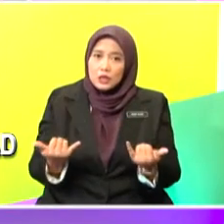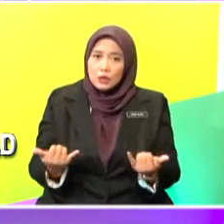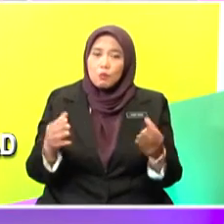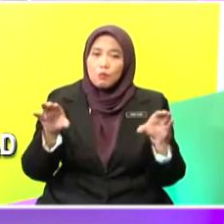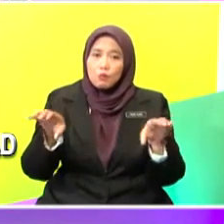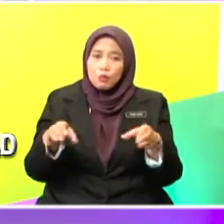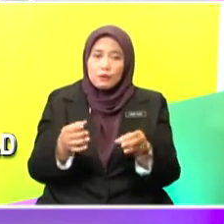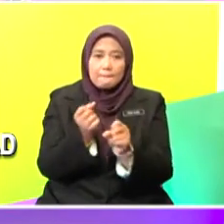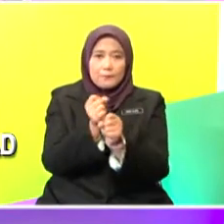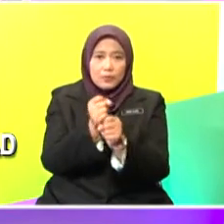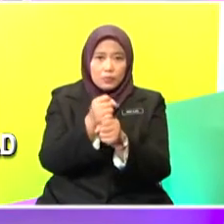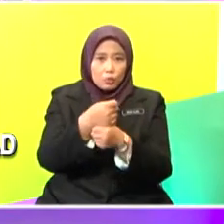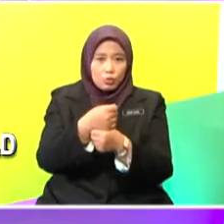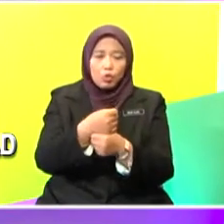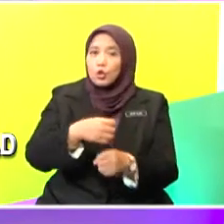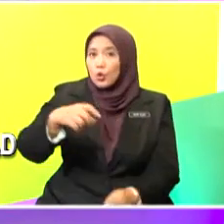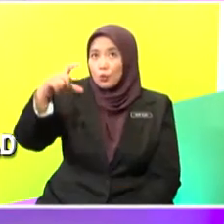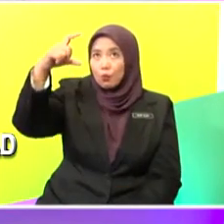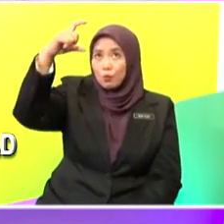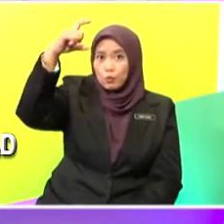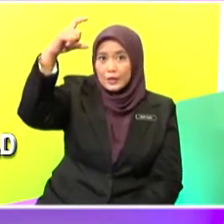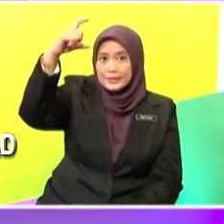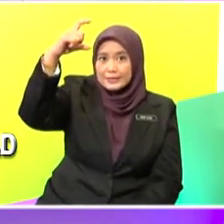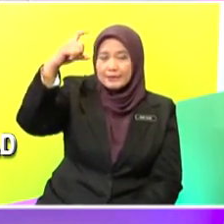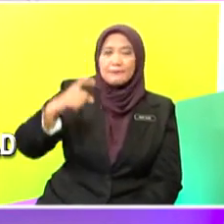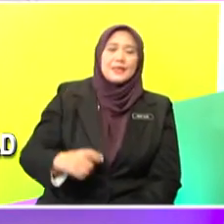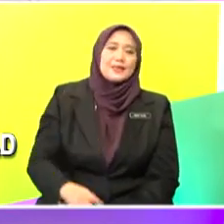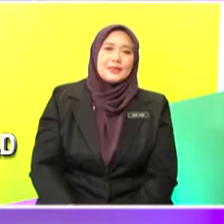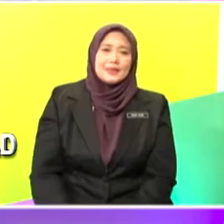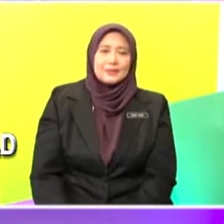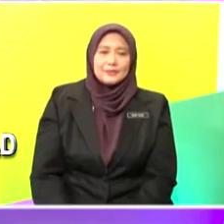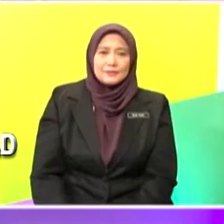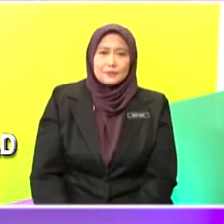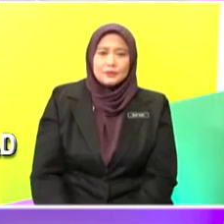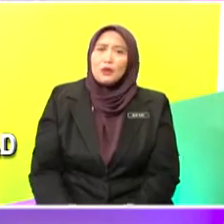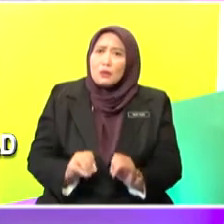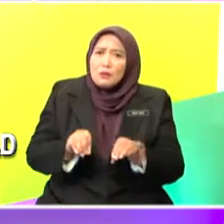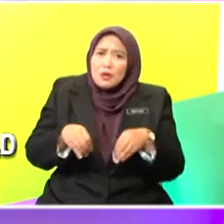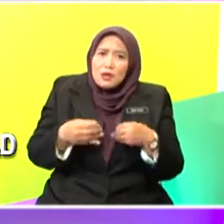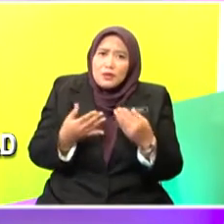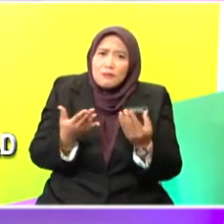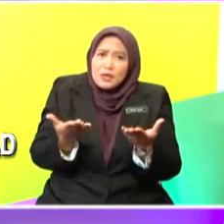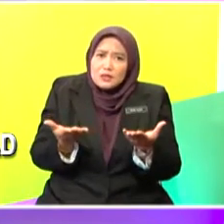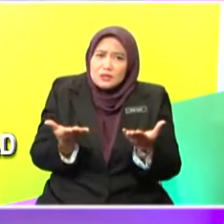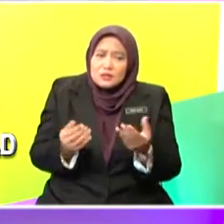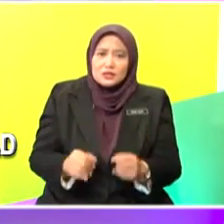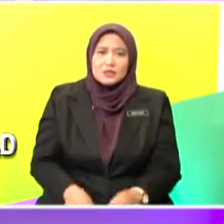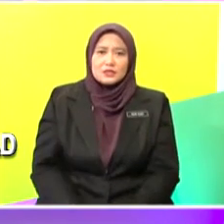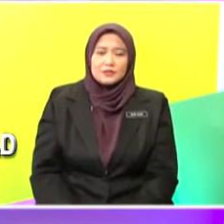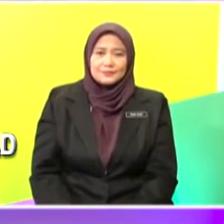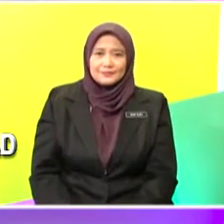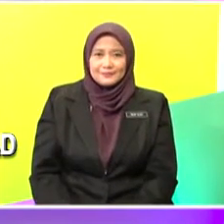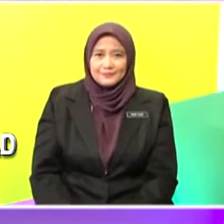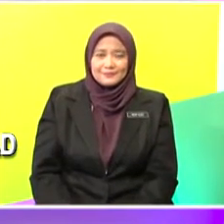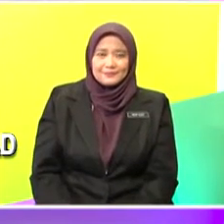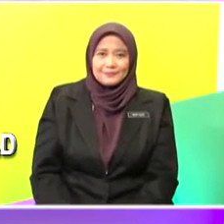bulan sabit. Bulan sabit. Bulan sabit. Okey. Okey, mana cikgu ya? Cuba Hakim. Okey, saya cuba cikgu ya.